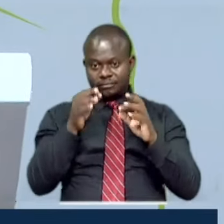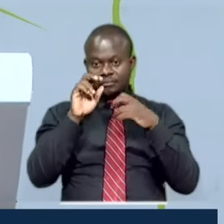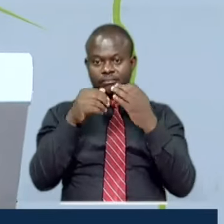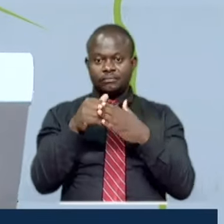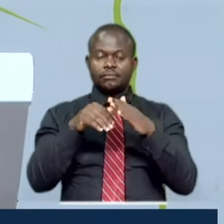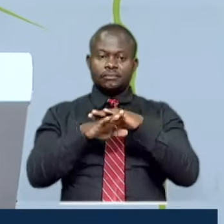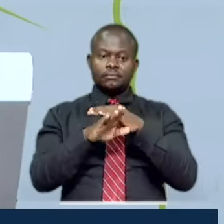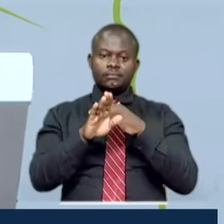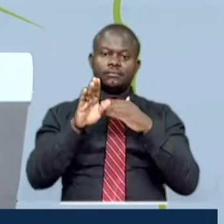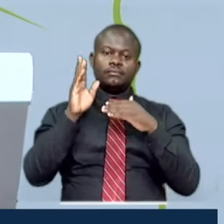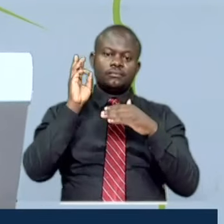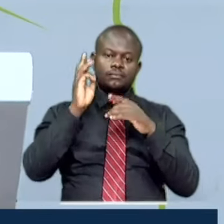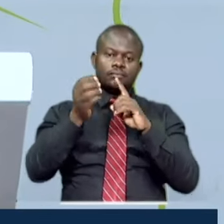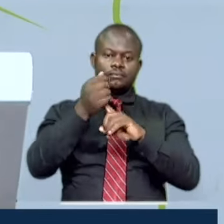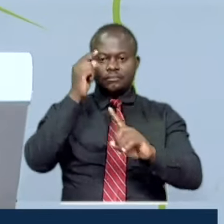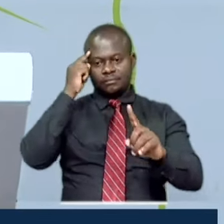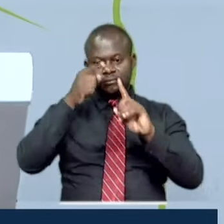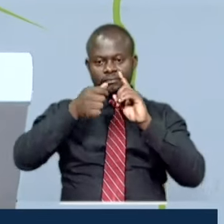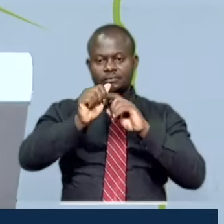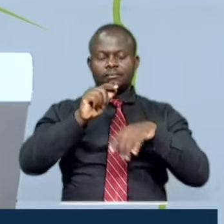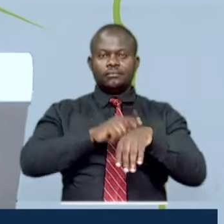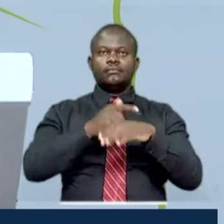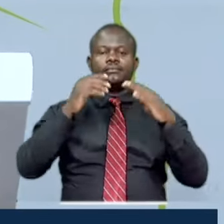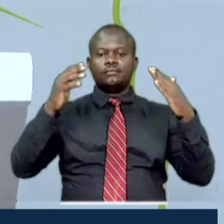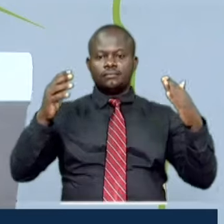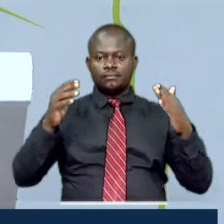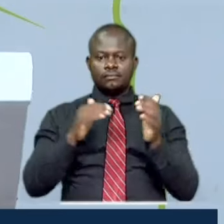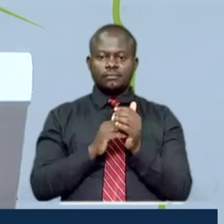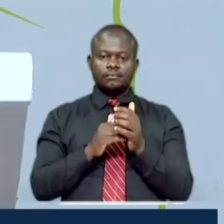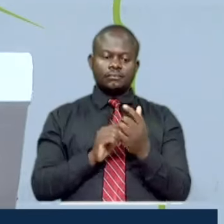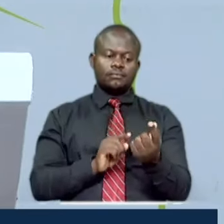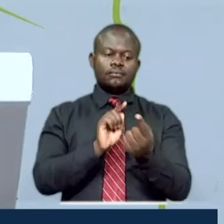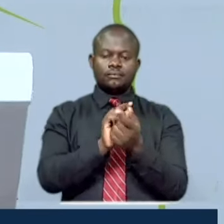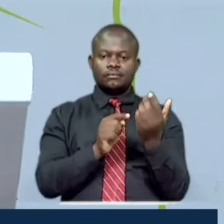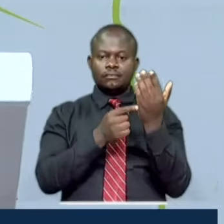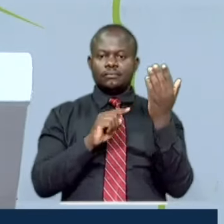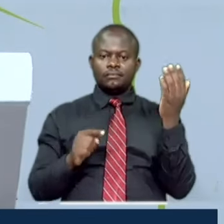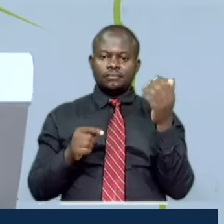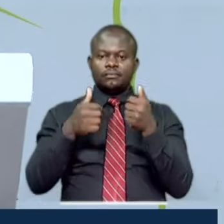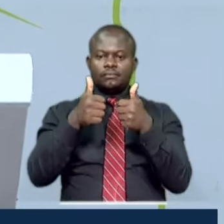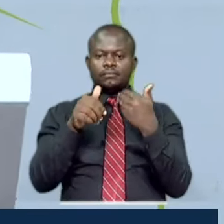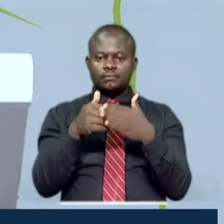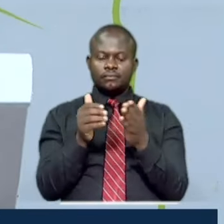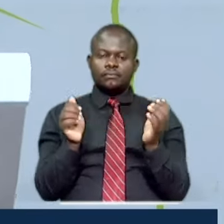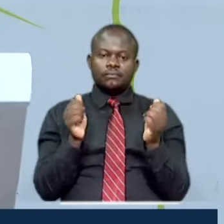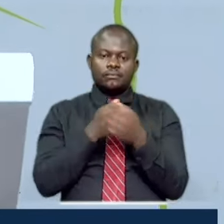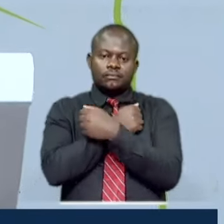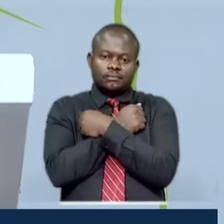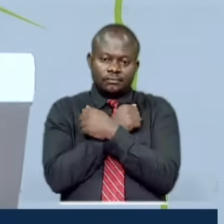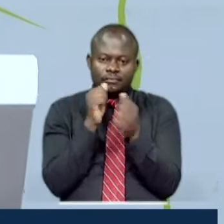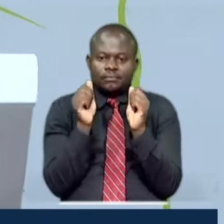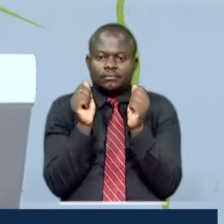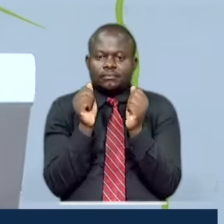ASIS igera ku ntego zayo z'igihe kirambye. Guhuza ikoranabuhanga rinoze mu gukonjesha tubihuza